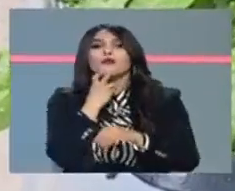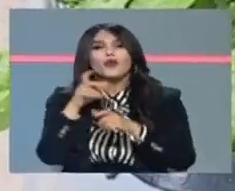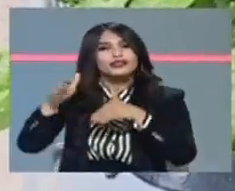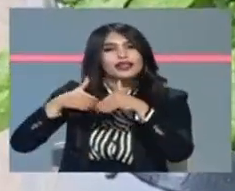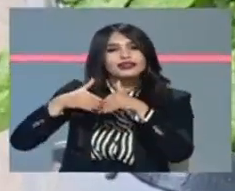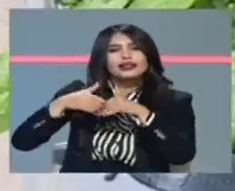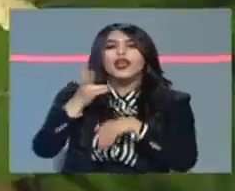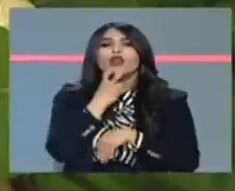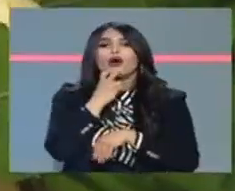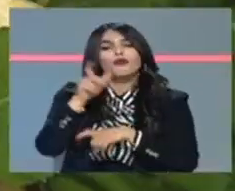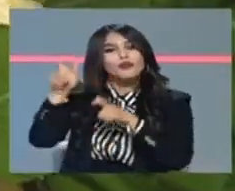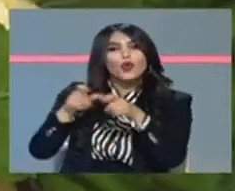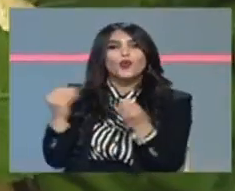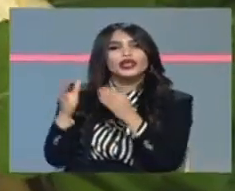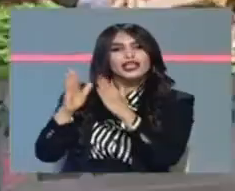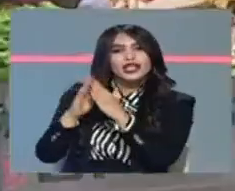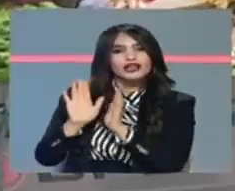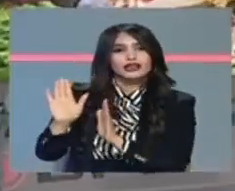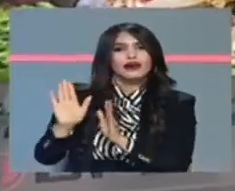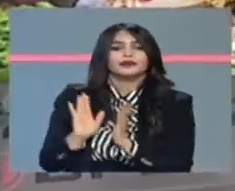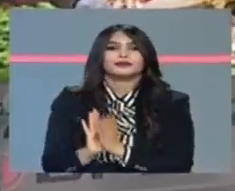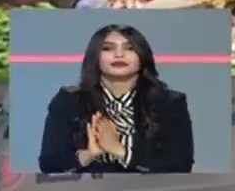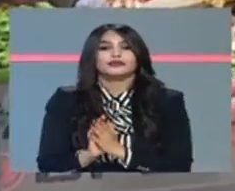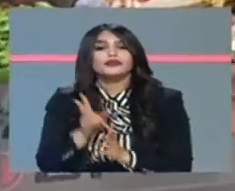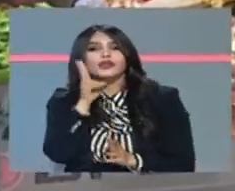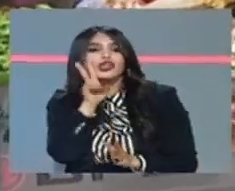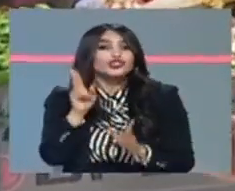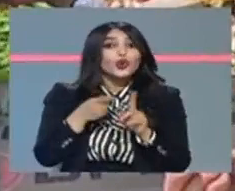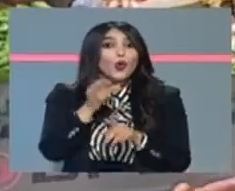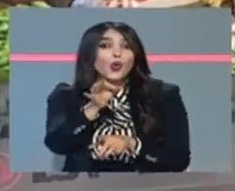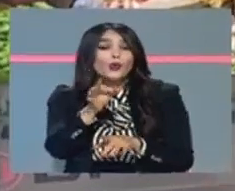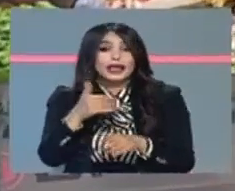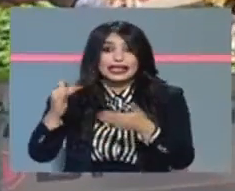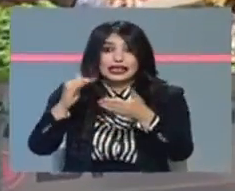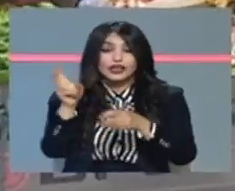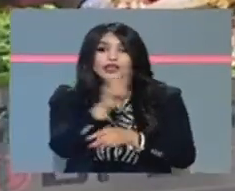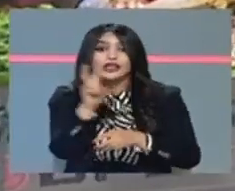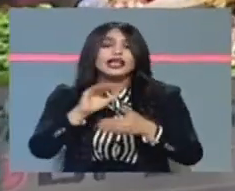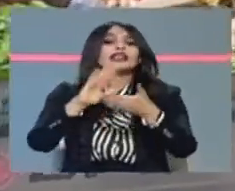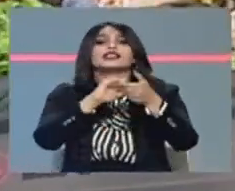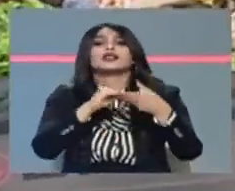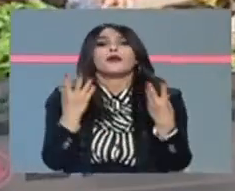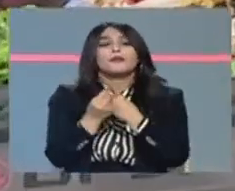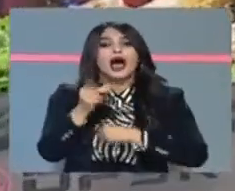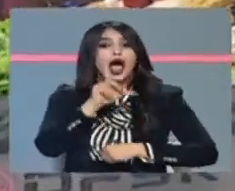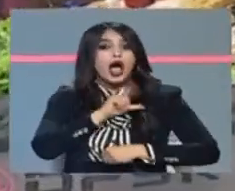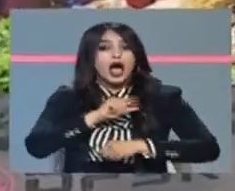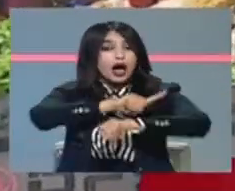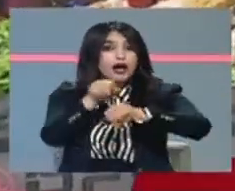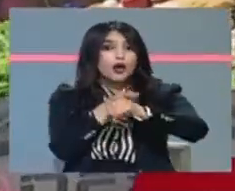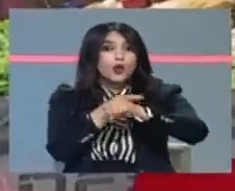إلى المستهلك بمقر سكناه. الشحنة باش تنقل بالتنسيق مع الشرطة البيئية، فهمني، على